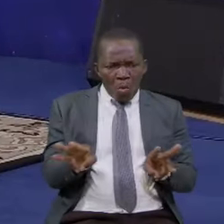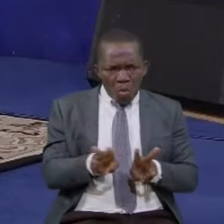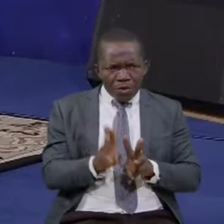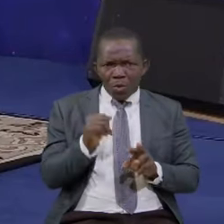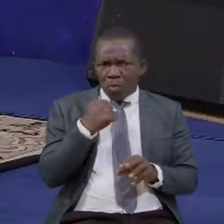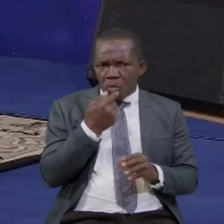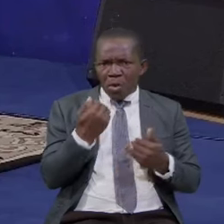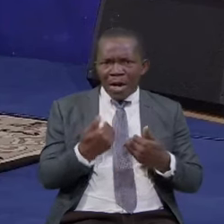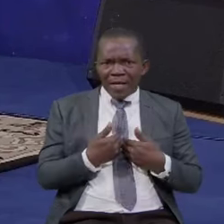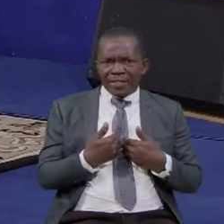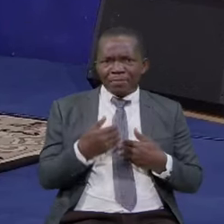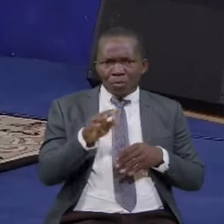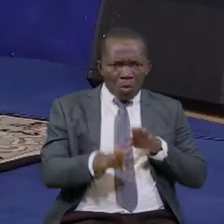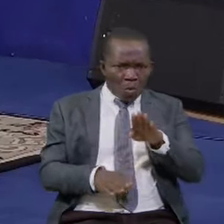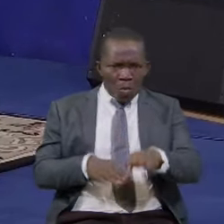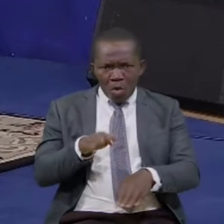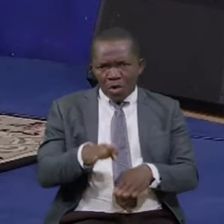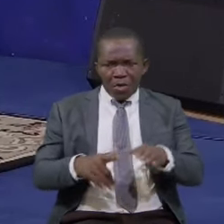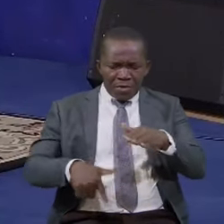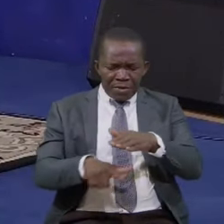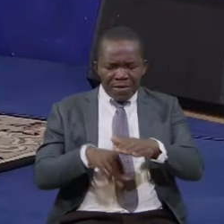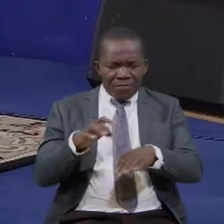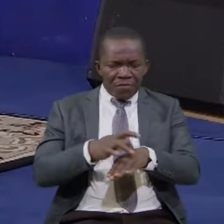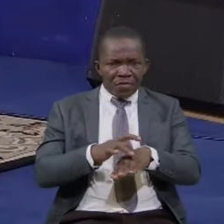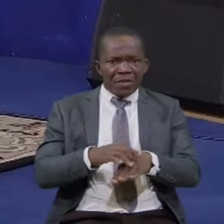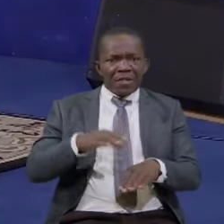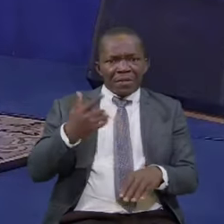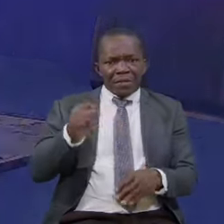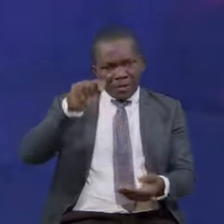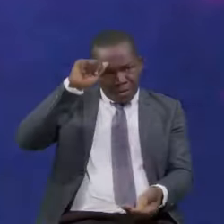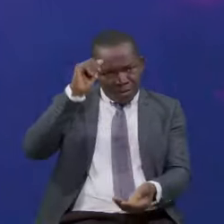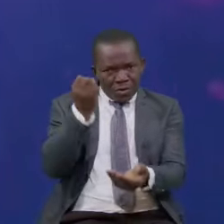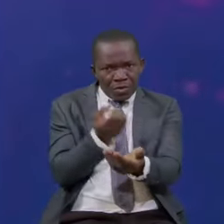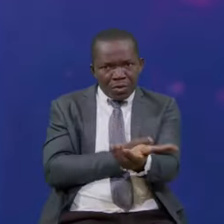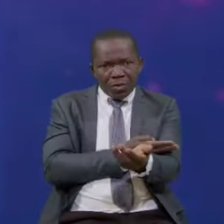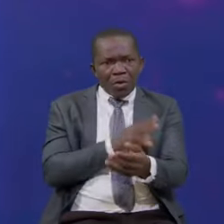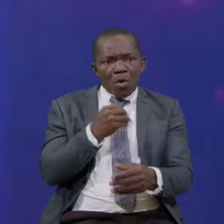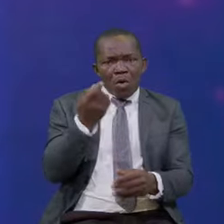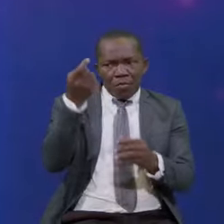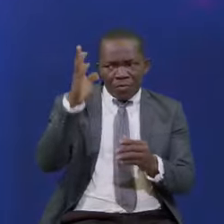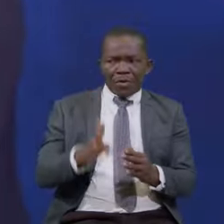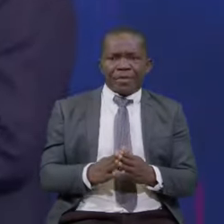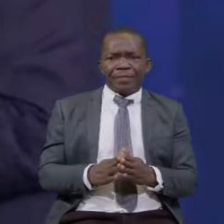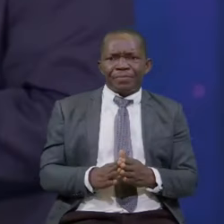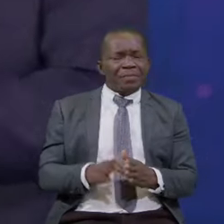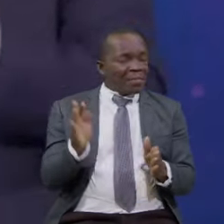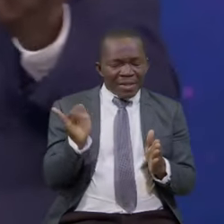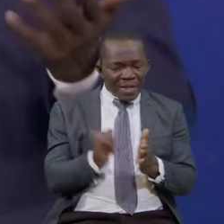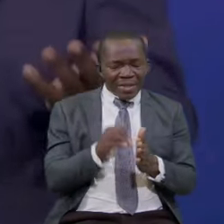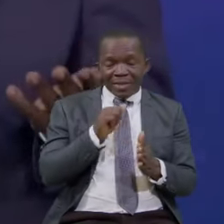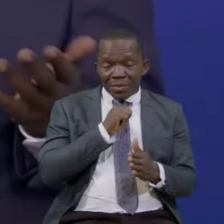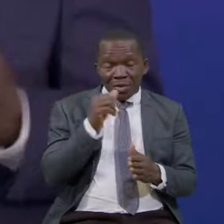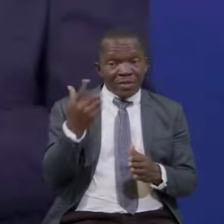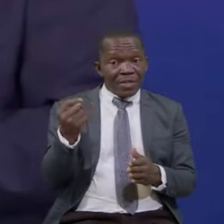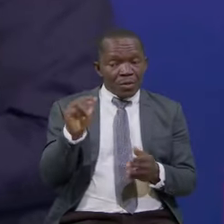de Dieu vous voyez cela ça ce n'est pas la volonté de Dieu